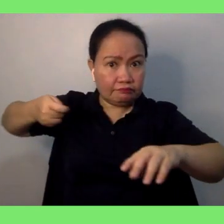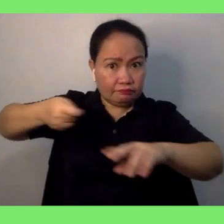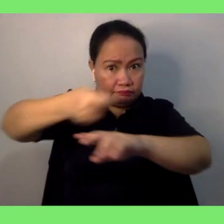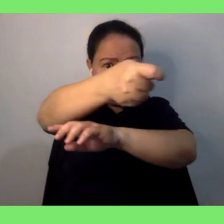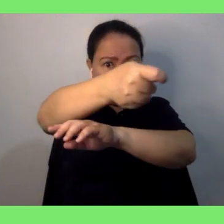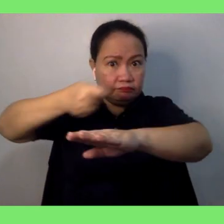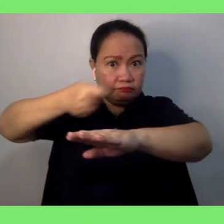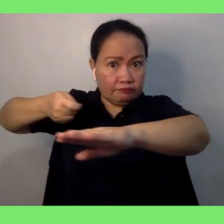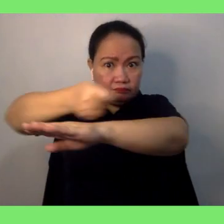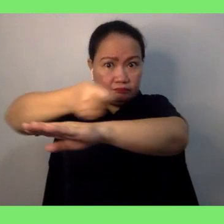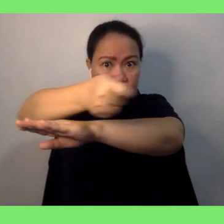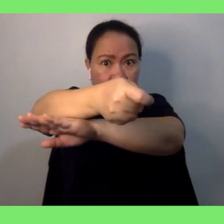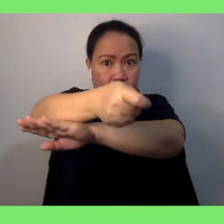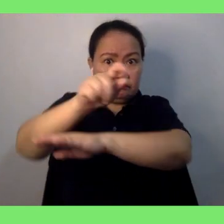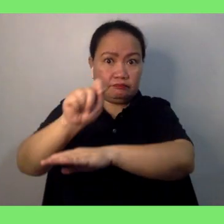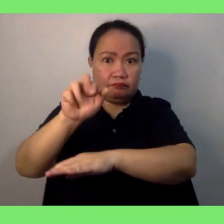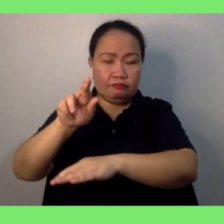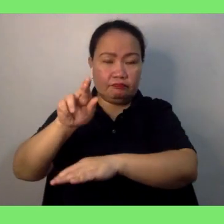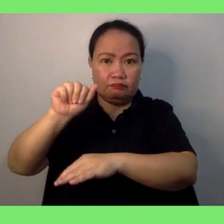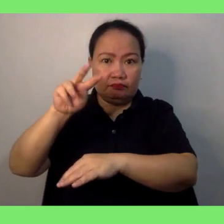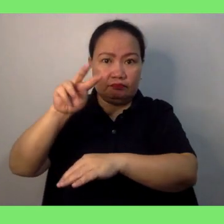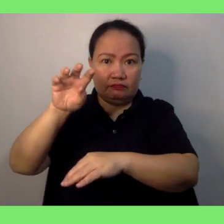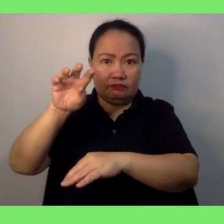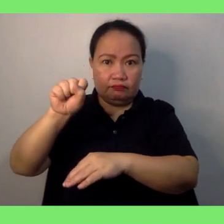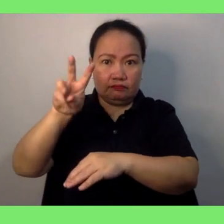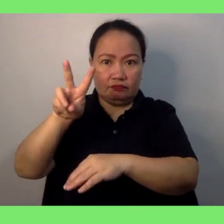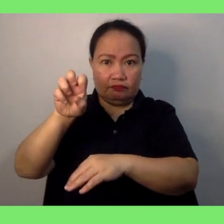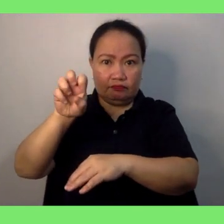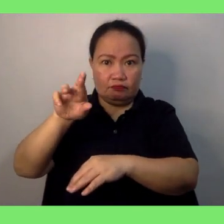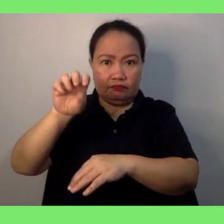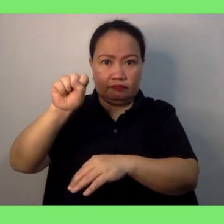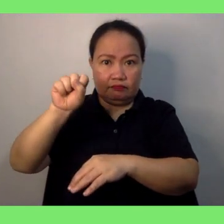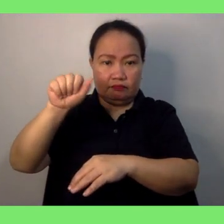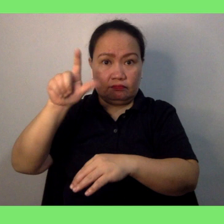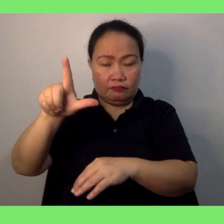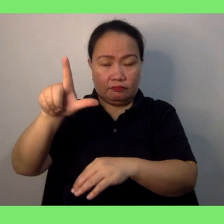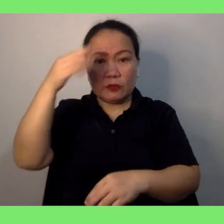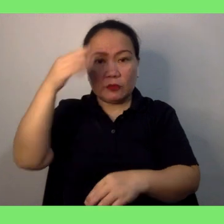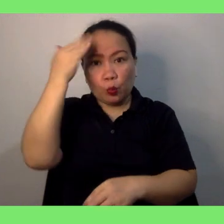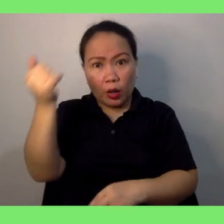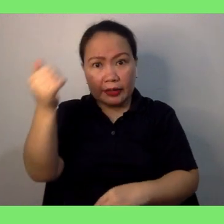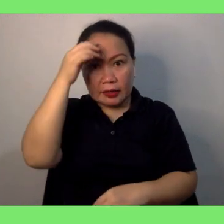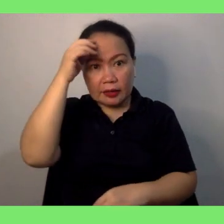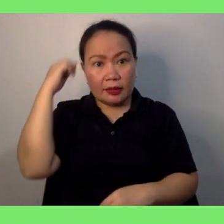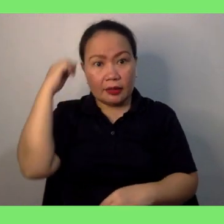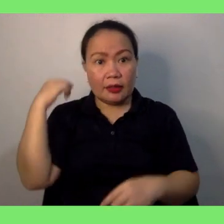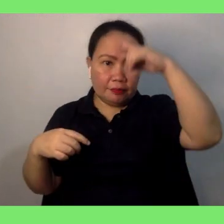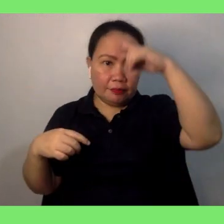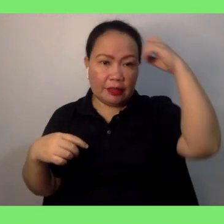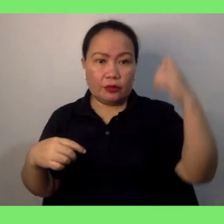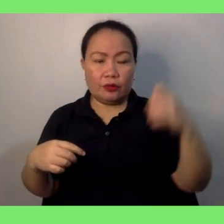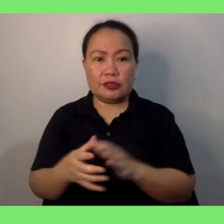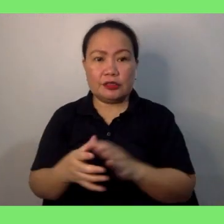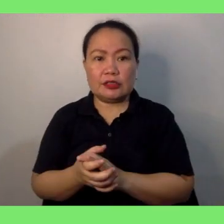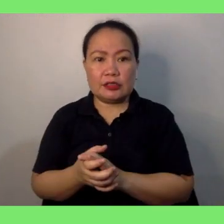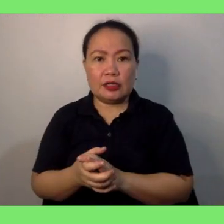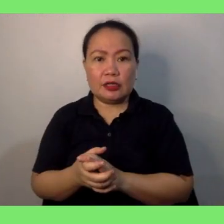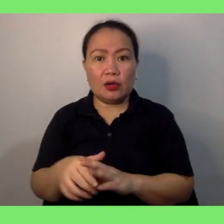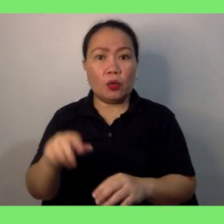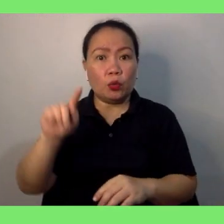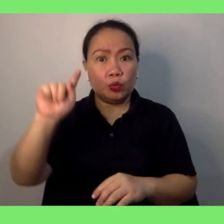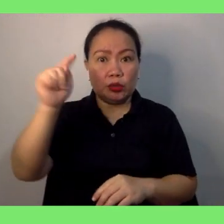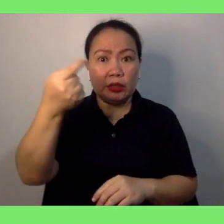figure Y. So, wala po tayong transversal dyan dahil kung titingnan natin, kung yung line L, isa lang po ang point